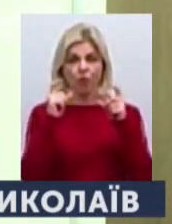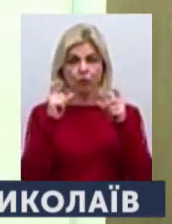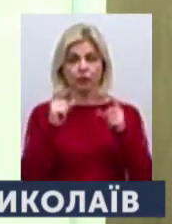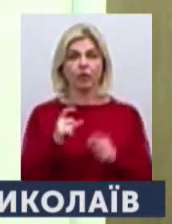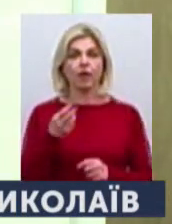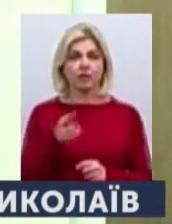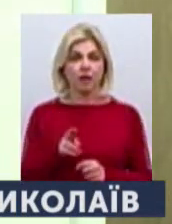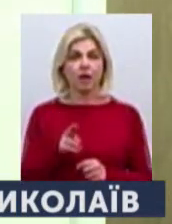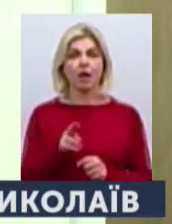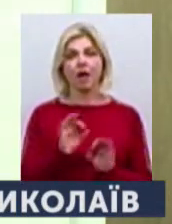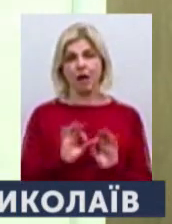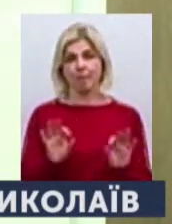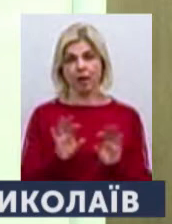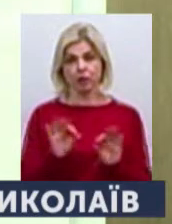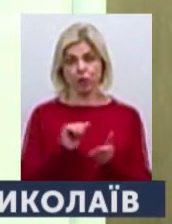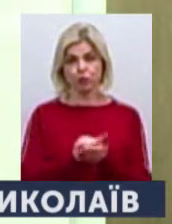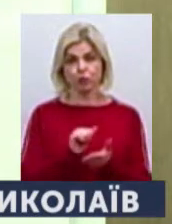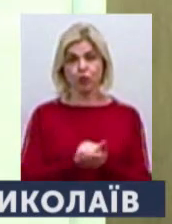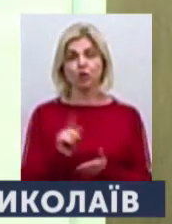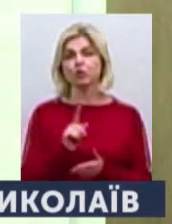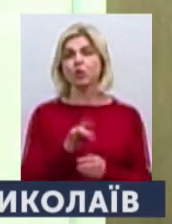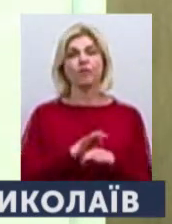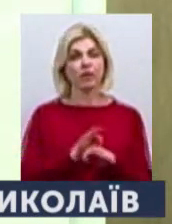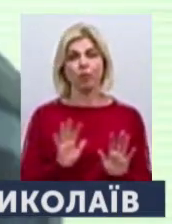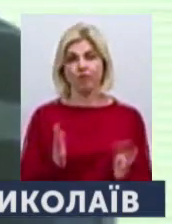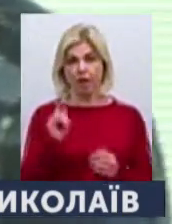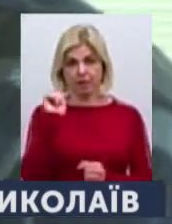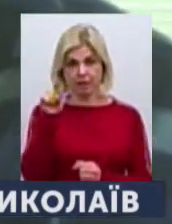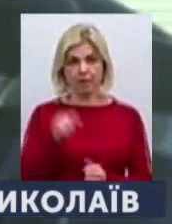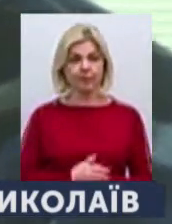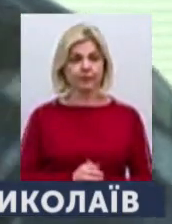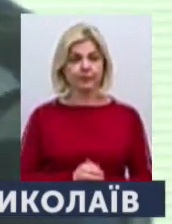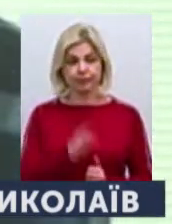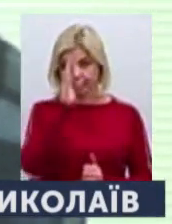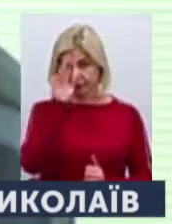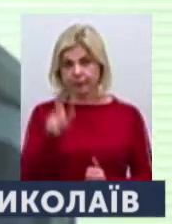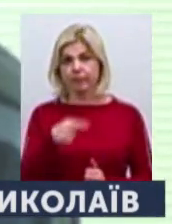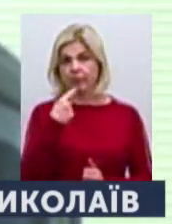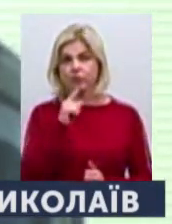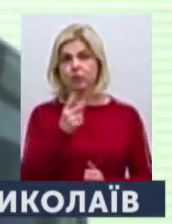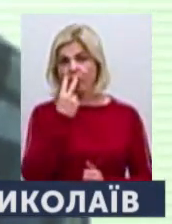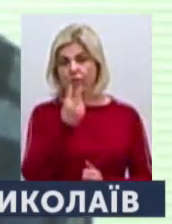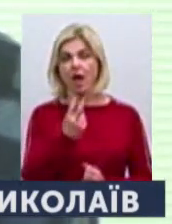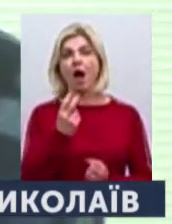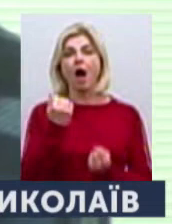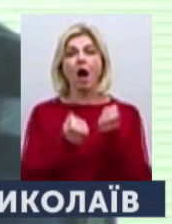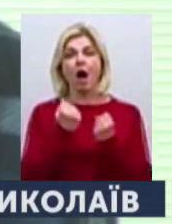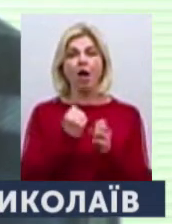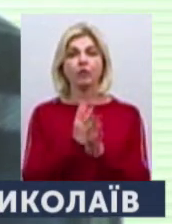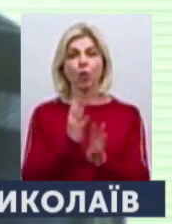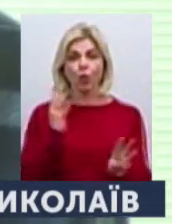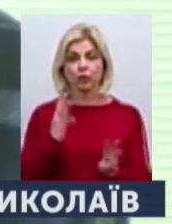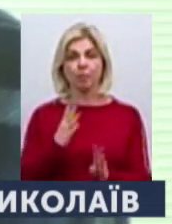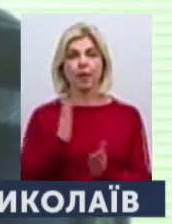для репортажу те, що відбувалося там. Чоловік говорить, побачив автоколону, яка прямувала з Одеси